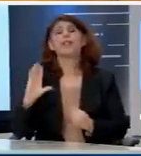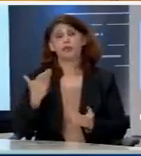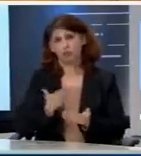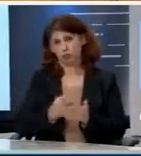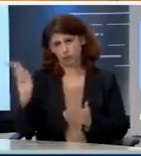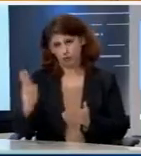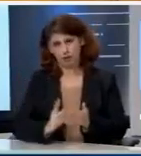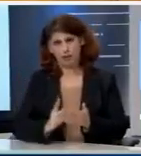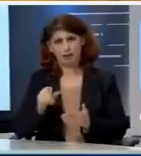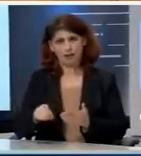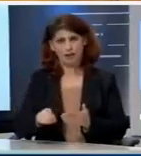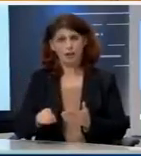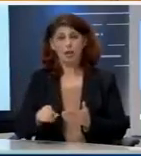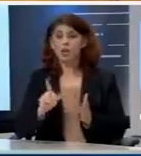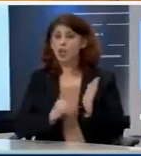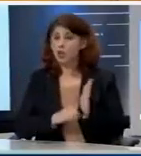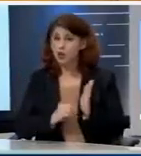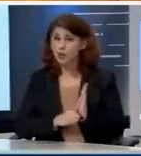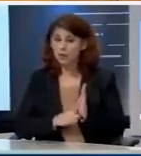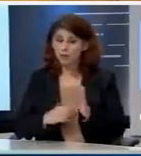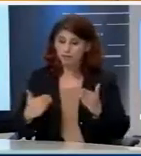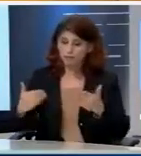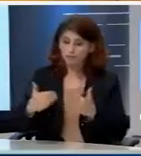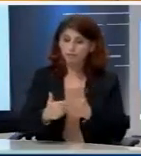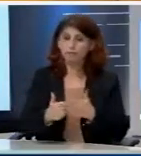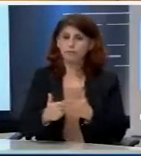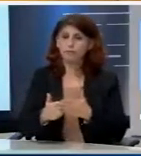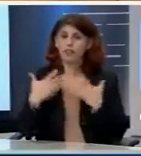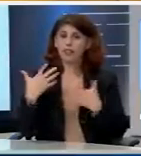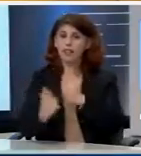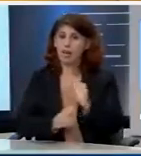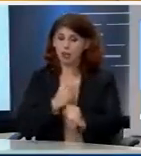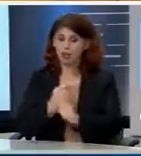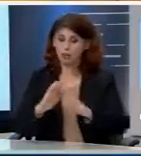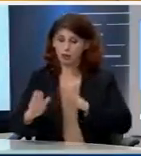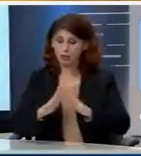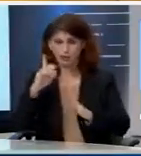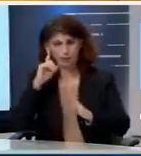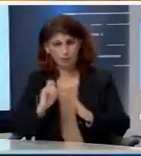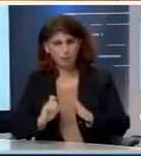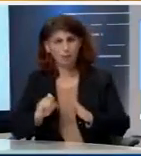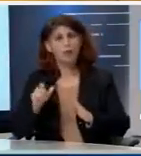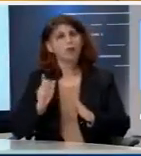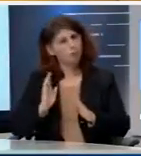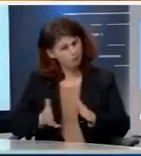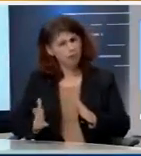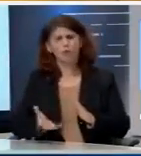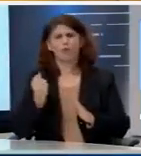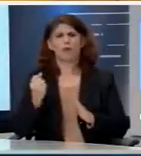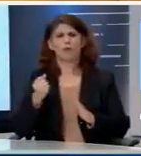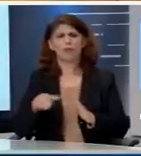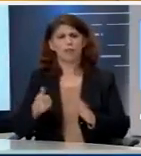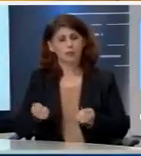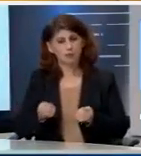προβλέπεται νομικό αίρισμα λήξης δεκαετούς περιόδου προστασίας δεδομένων, το οποίο μπορούσα να το βρω